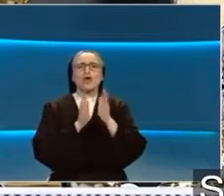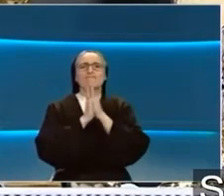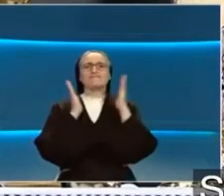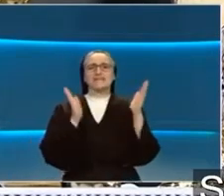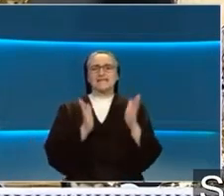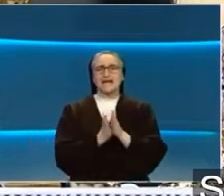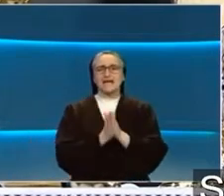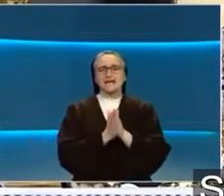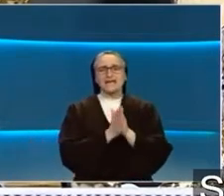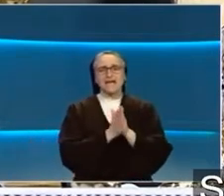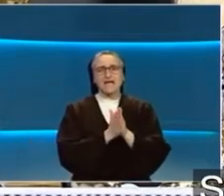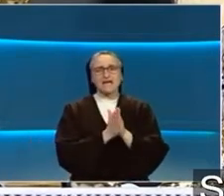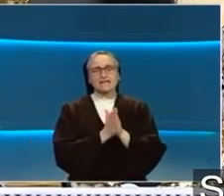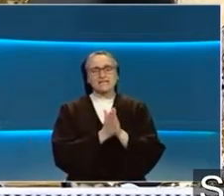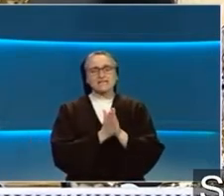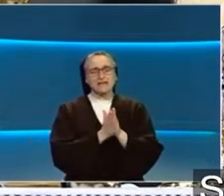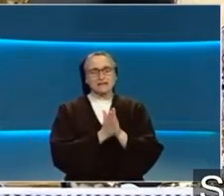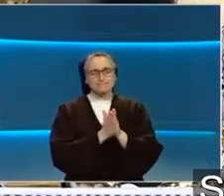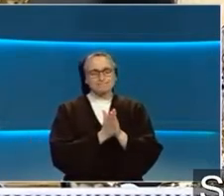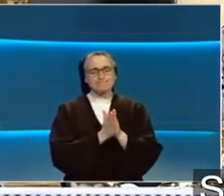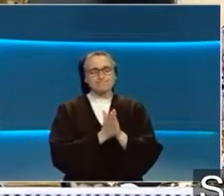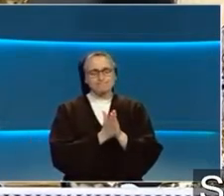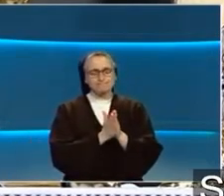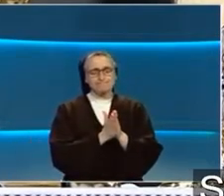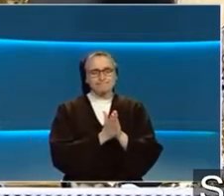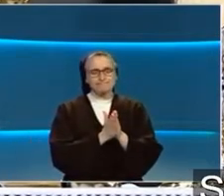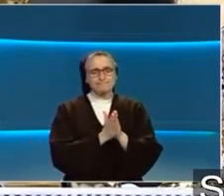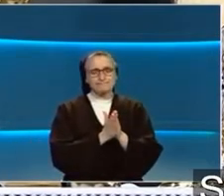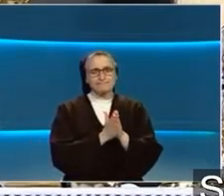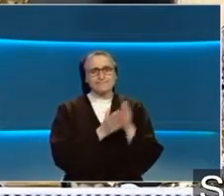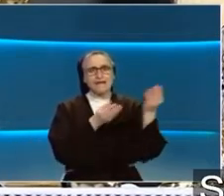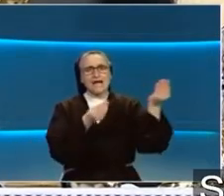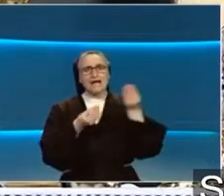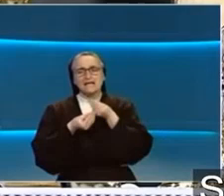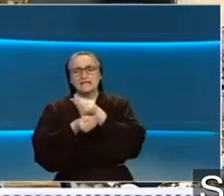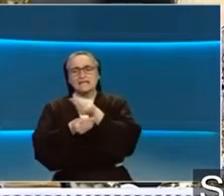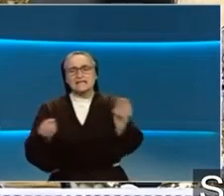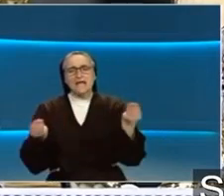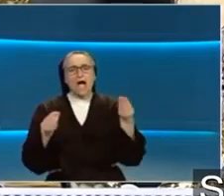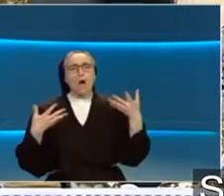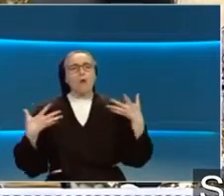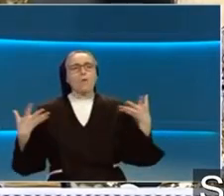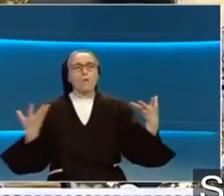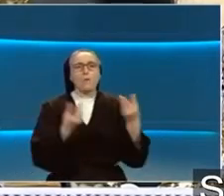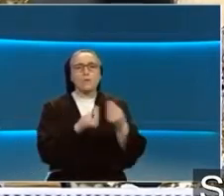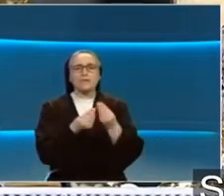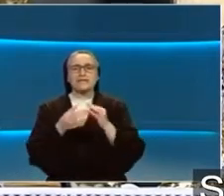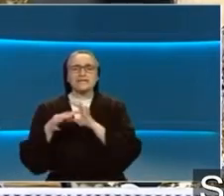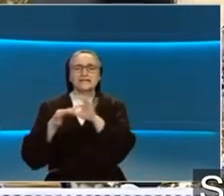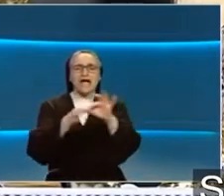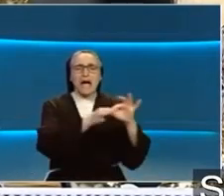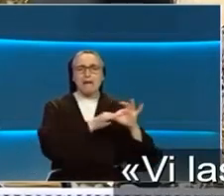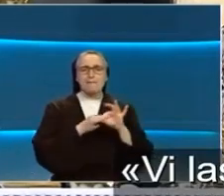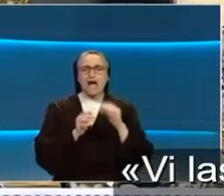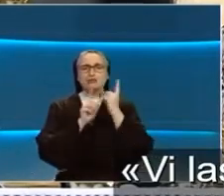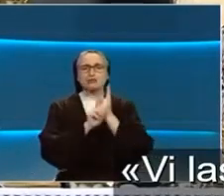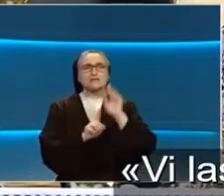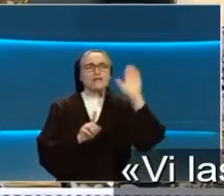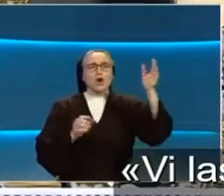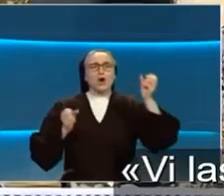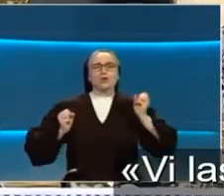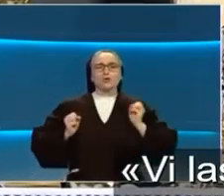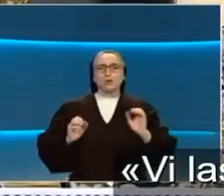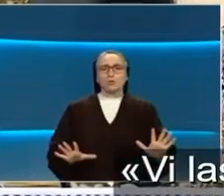vobis, ne respicias peccata nostra, sed fidem ecclesiae tue, e anque secundum voluntatem